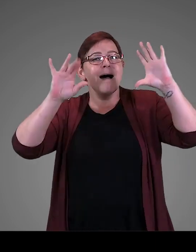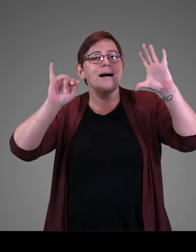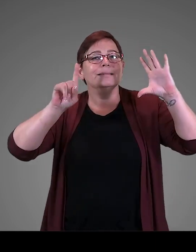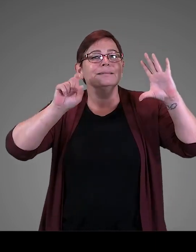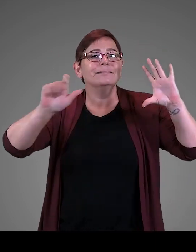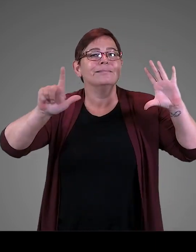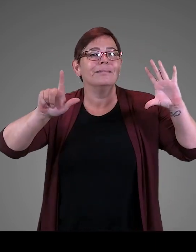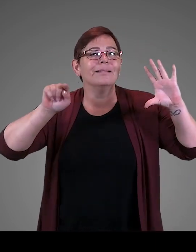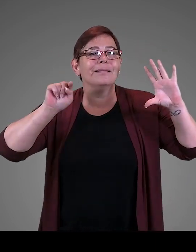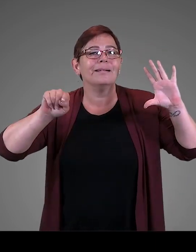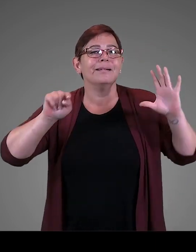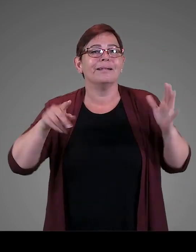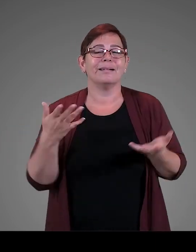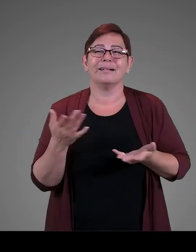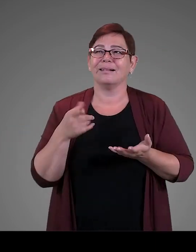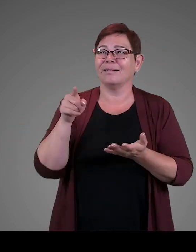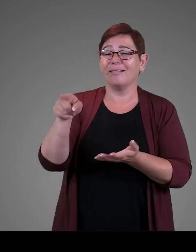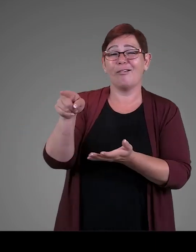l'idéalisme.